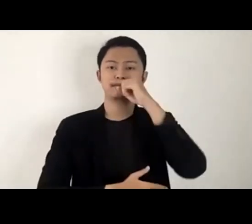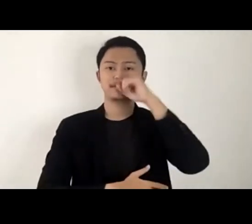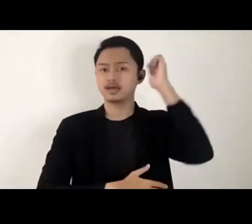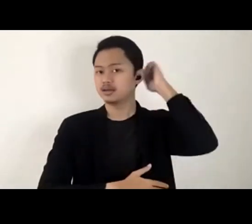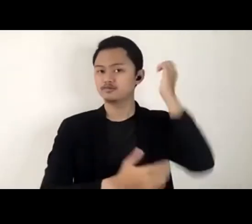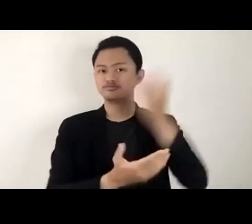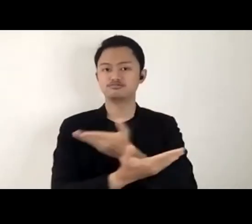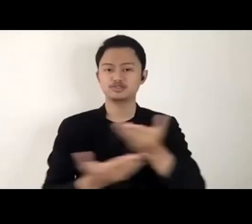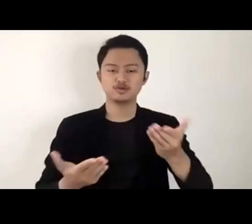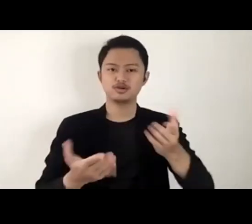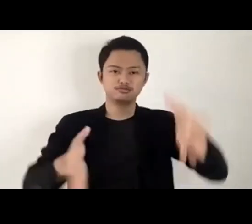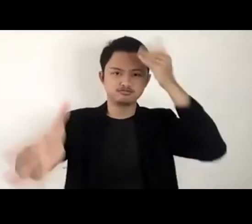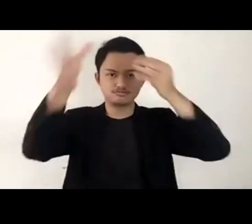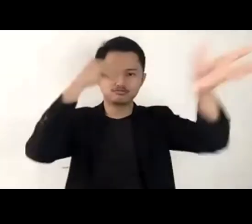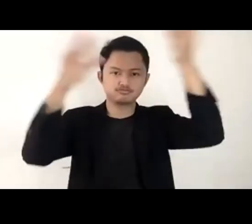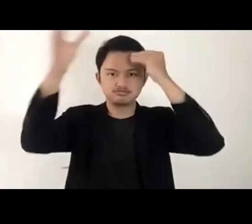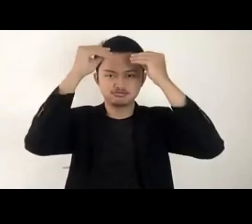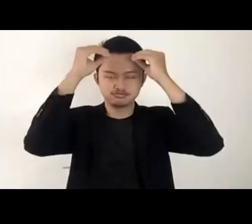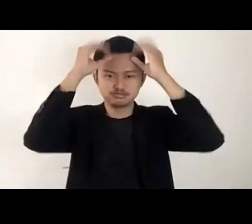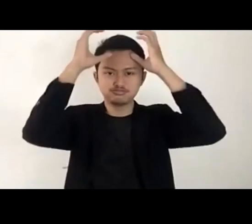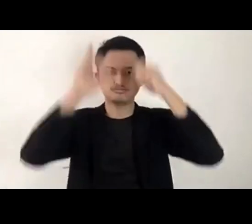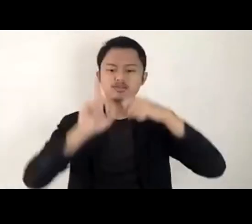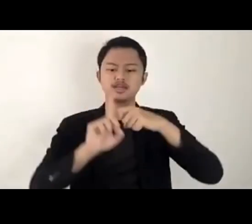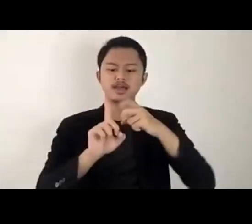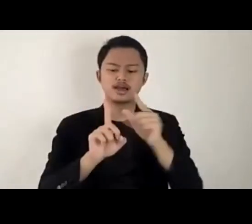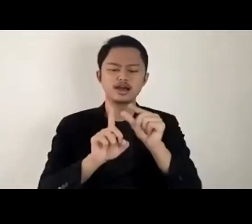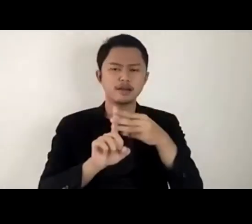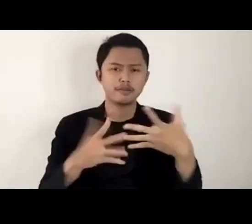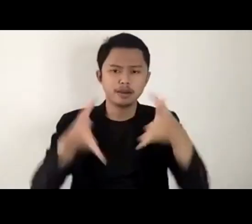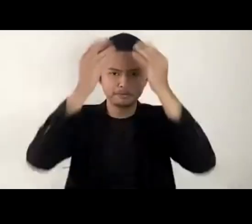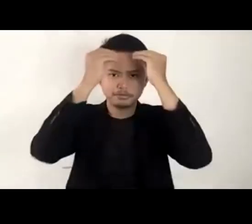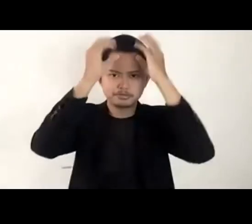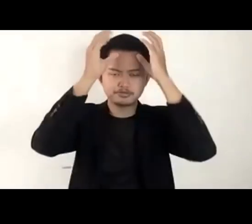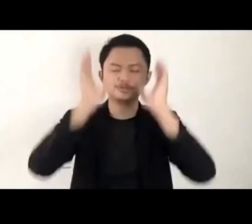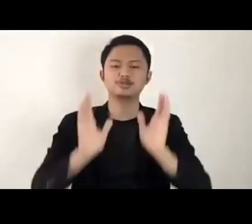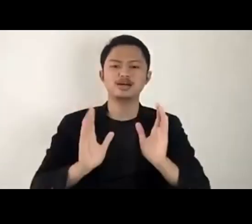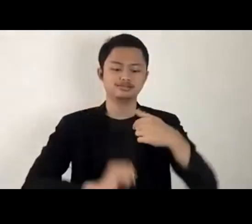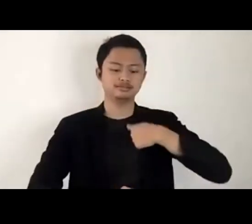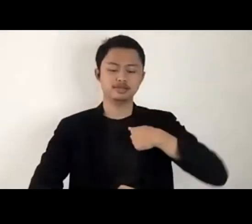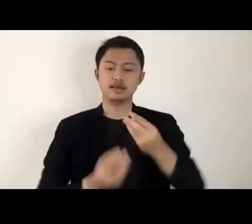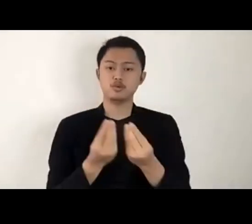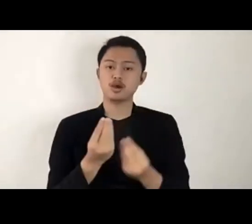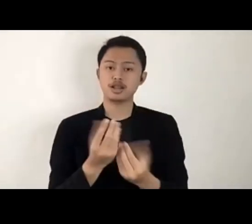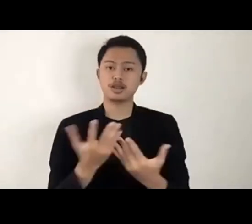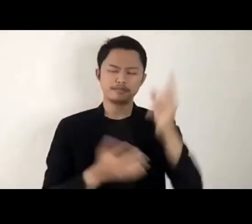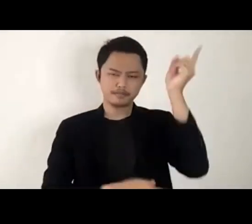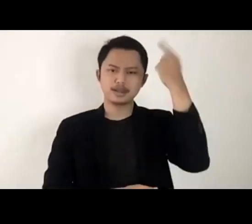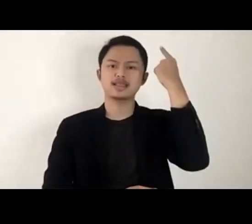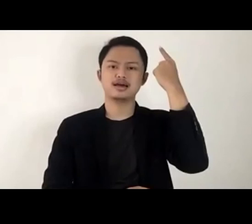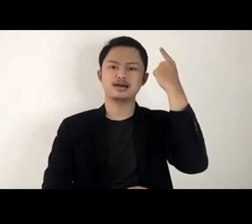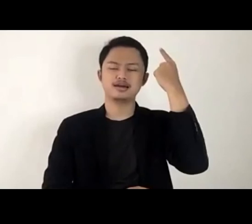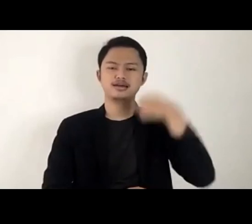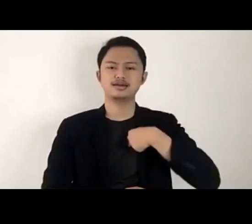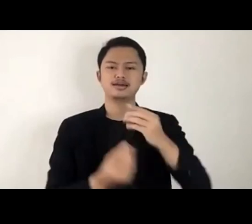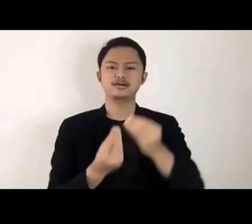sudah bapak mendapatkan pemahaman mengenai ke HP dan hari ini juga saya di hadir disini mewakili pemerintah untuk lebih jauh